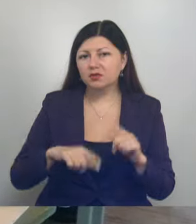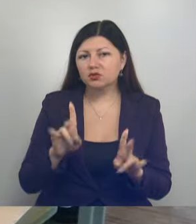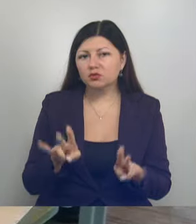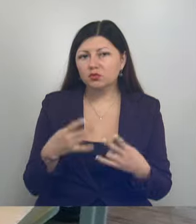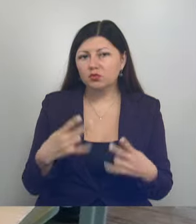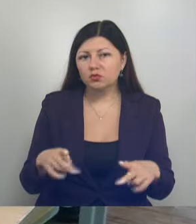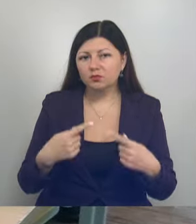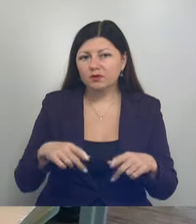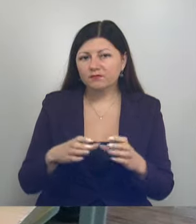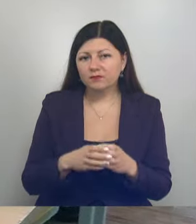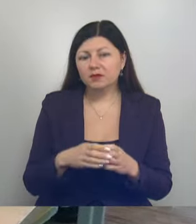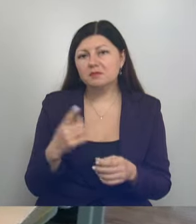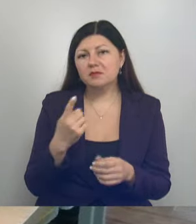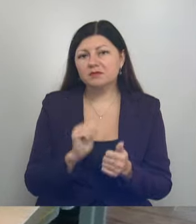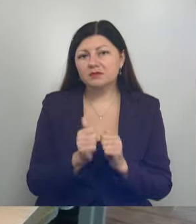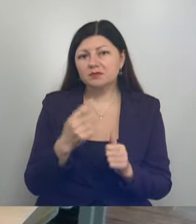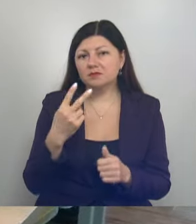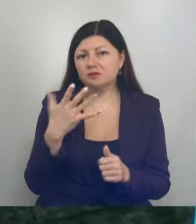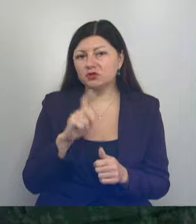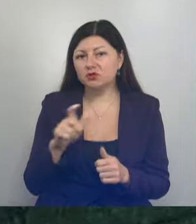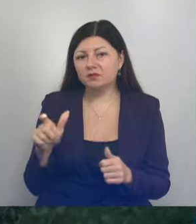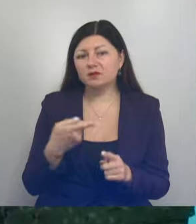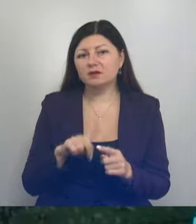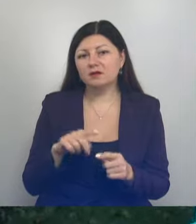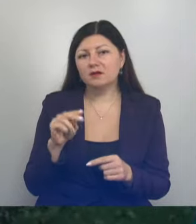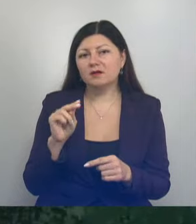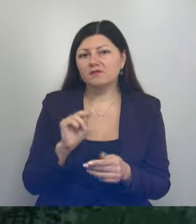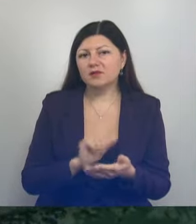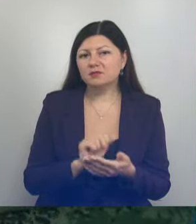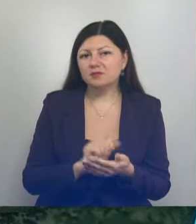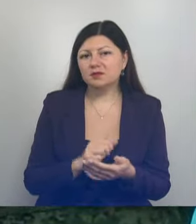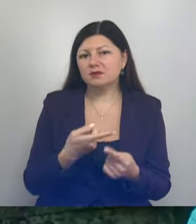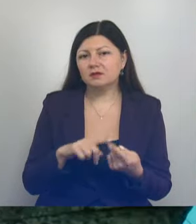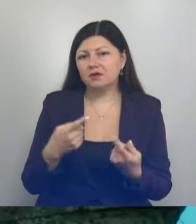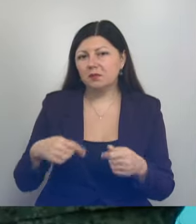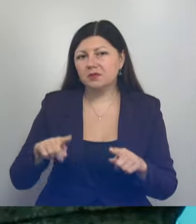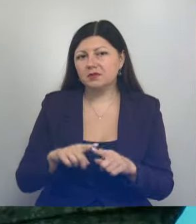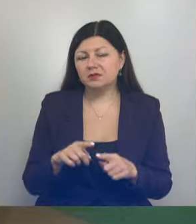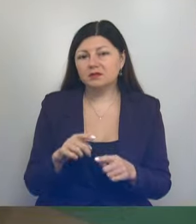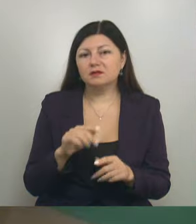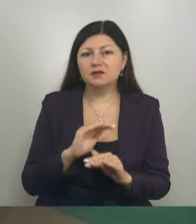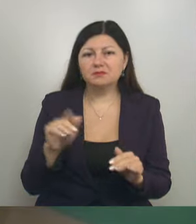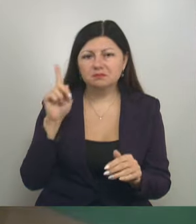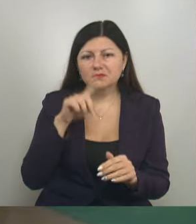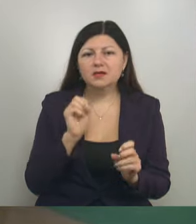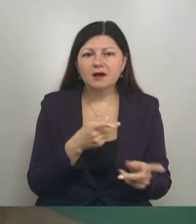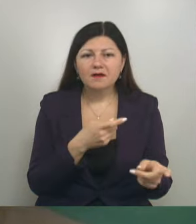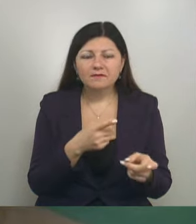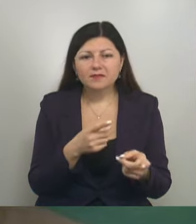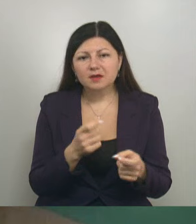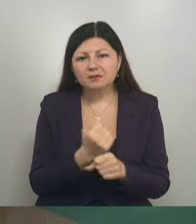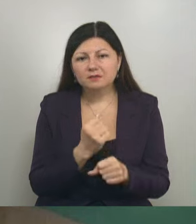А первая смена из 25 человек в основном воспитанники этих самых объединений. Ребята уже знают, как разобрать автомат,